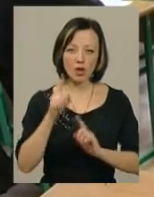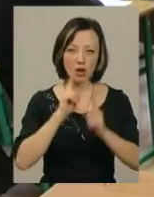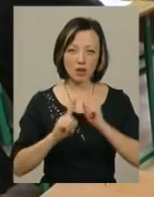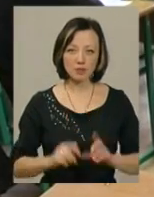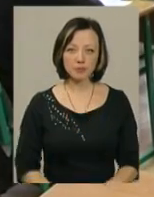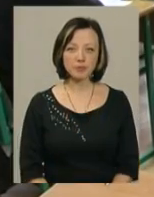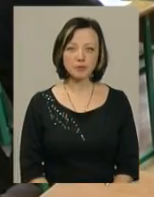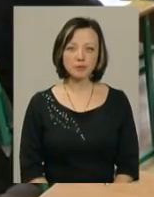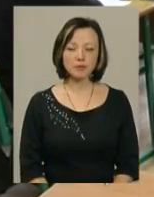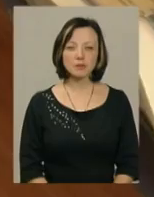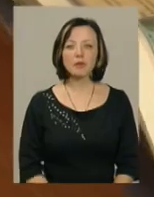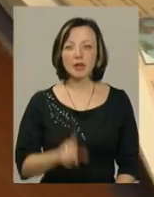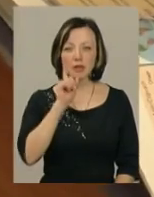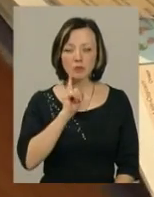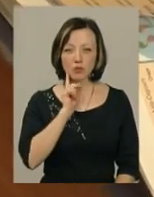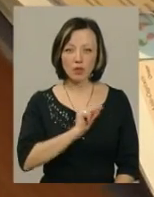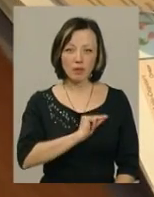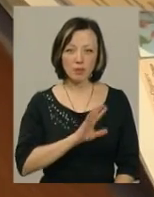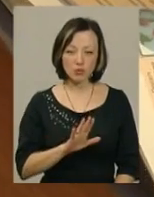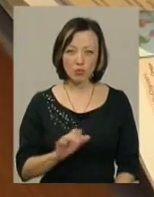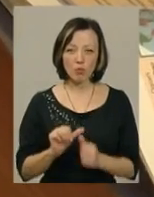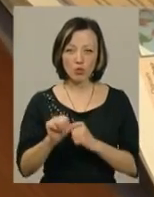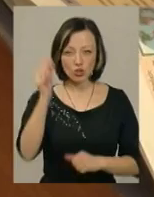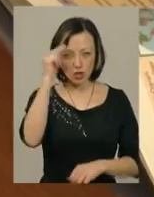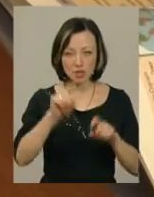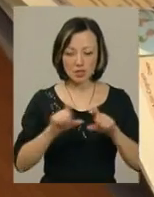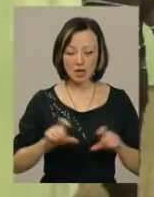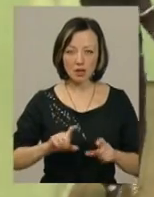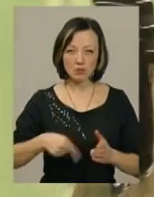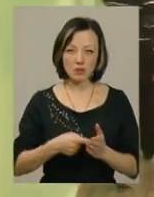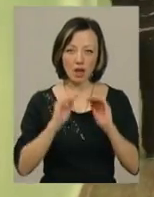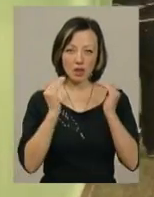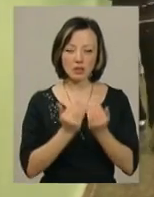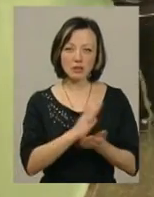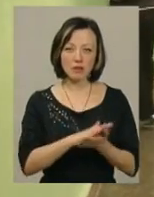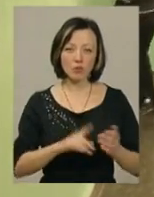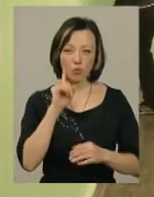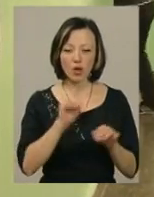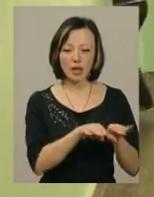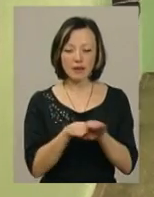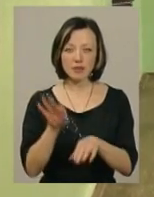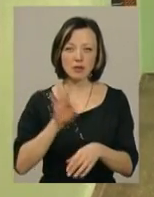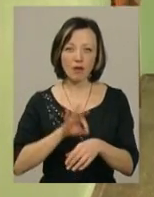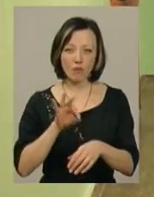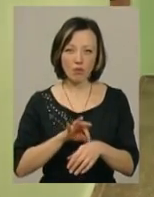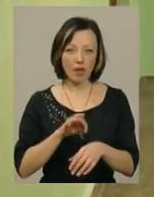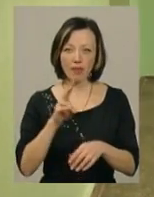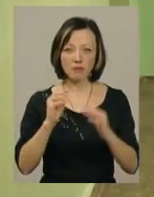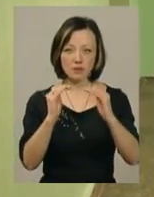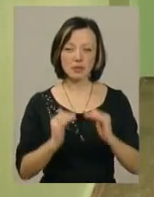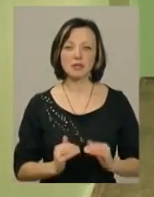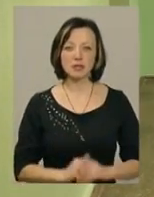Людмила Басистюк. Тимчасово не працюватимуть і позашкільні заклади міста. Карантин триватиме, допоки рівень захворюваності не